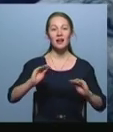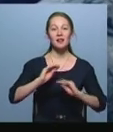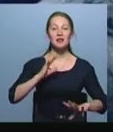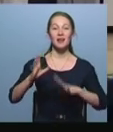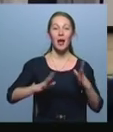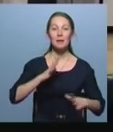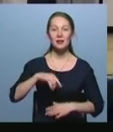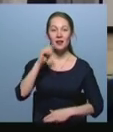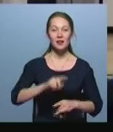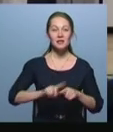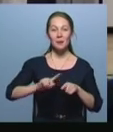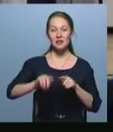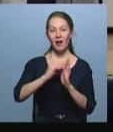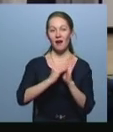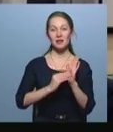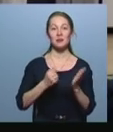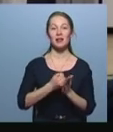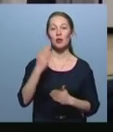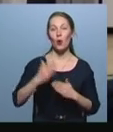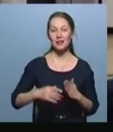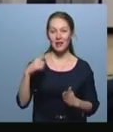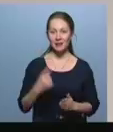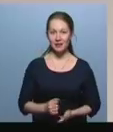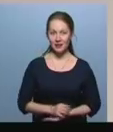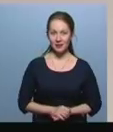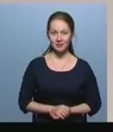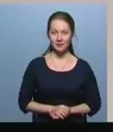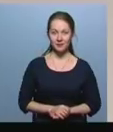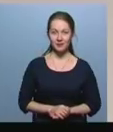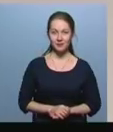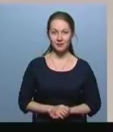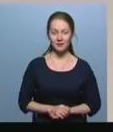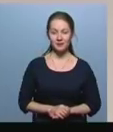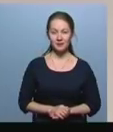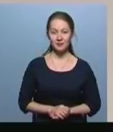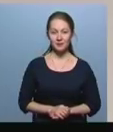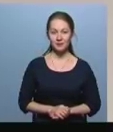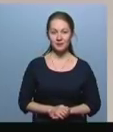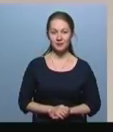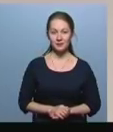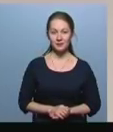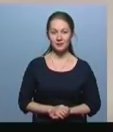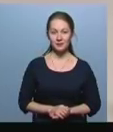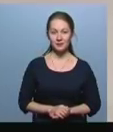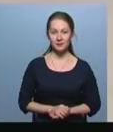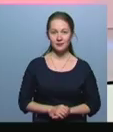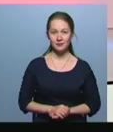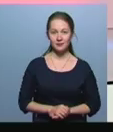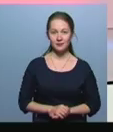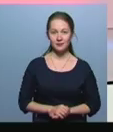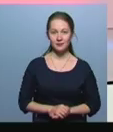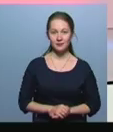режиме нон-стоп расписан до конца недели. Елена Обуховская, Юрий Зелененький, телеканал «Моя Удмуртия».